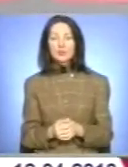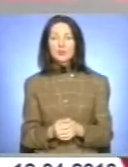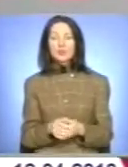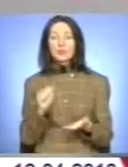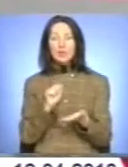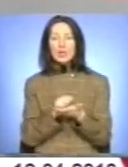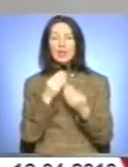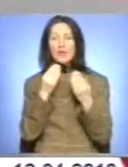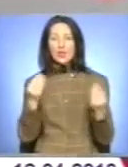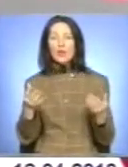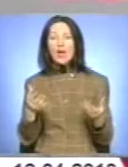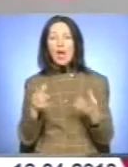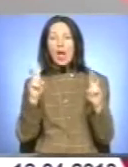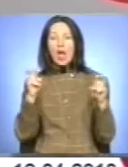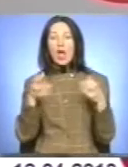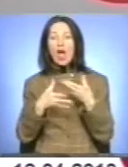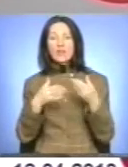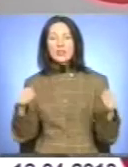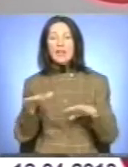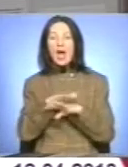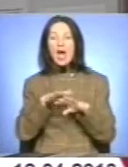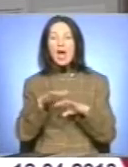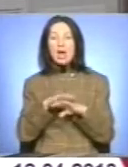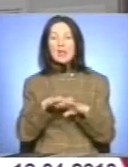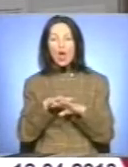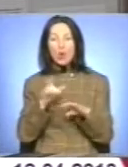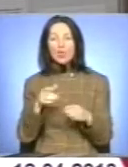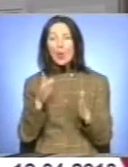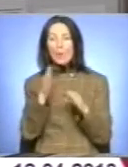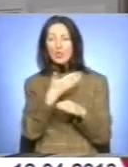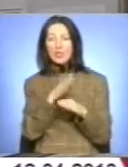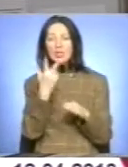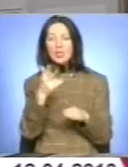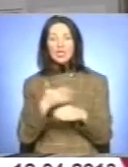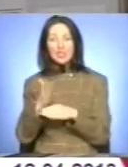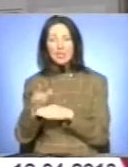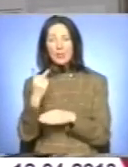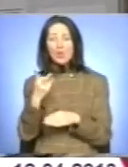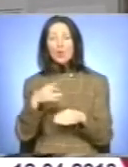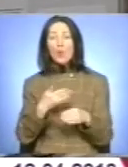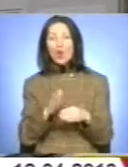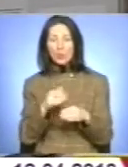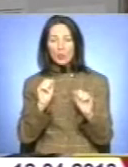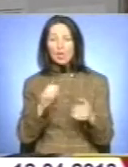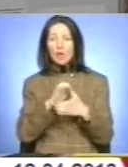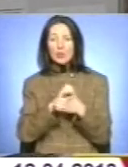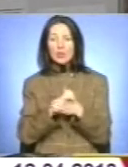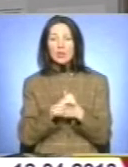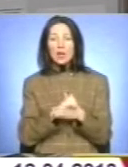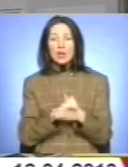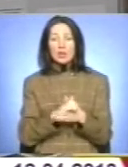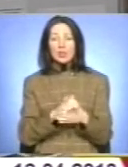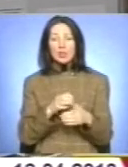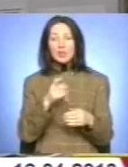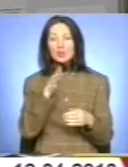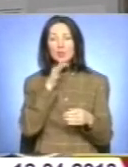Матеріали виставки «Весна народів» поділили на три частини. У першому розділі виставки можна ознайомитись із хронологією подій.